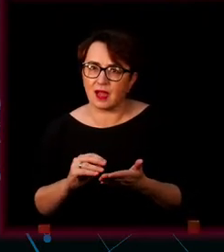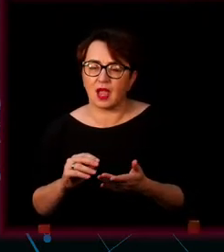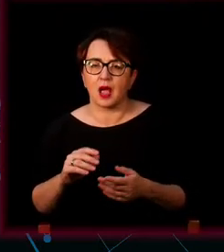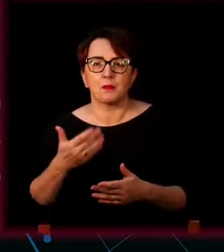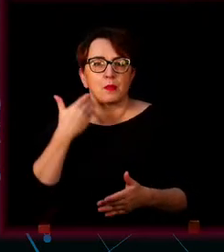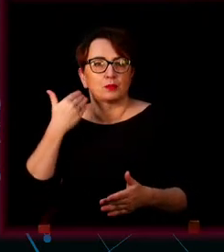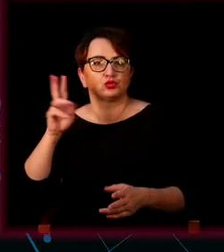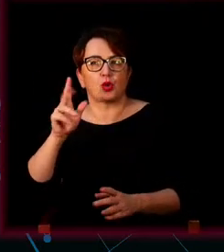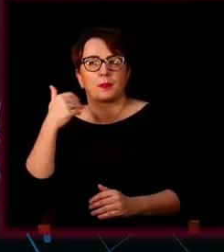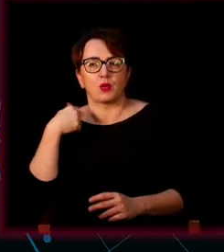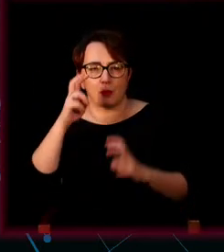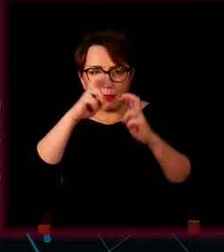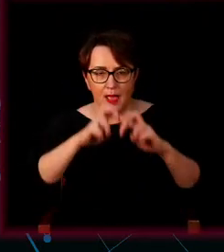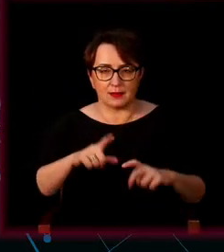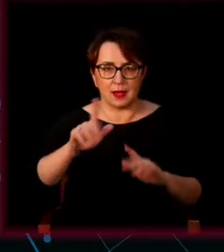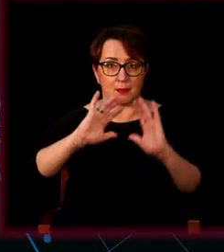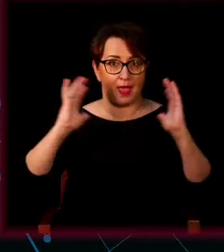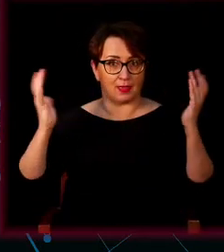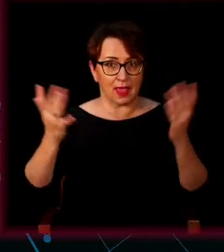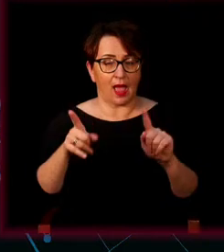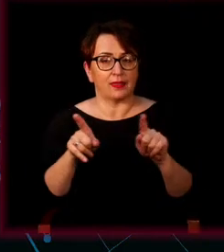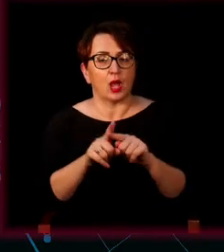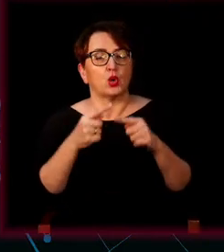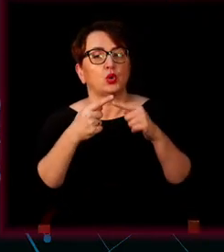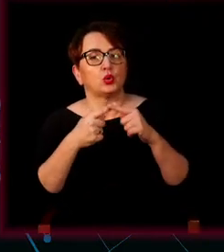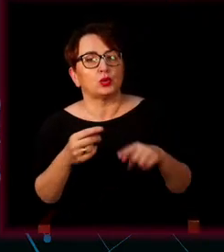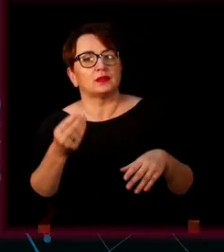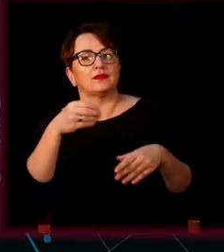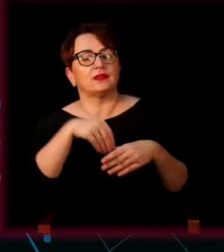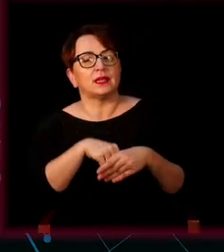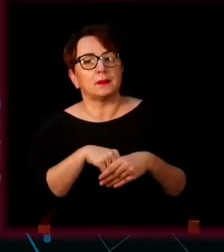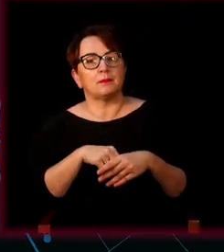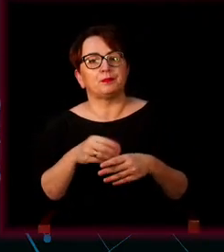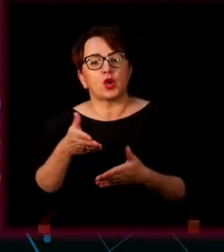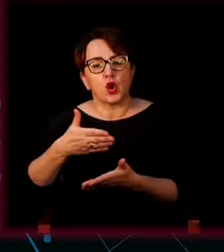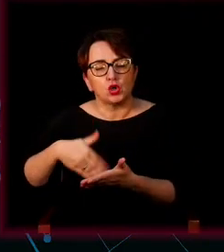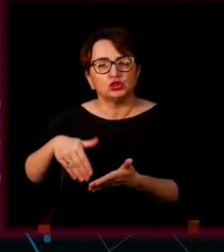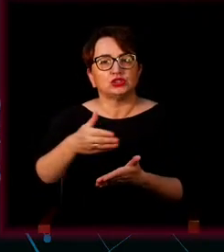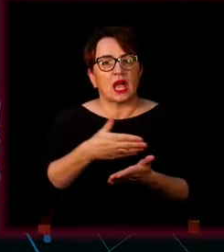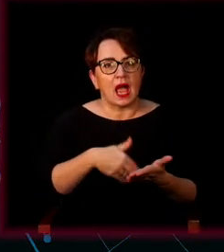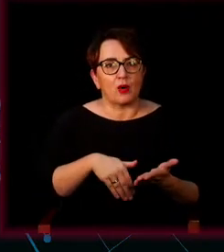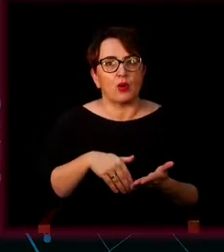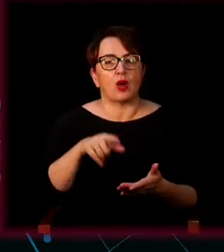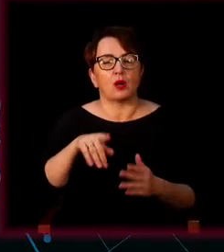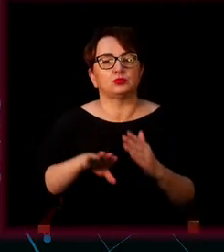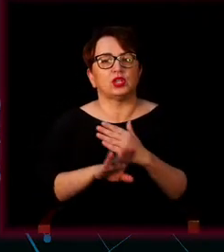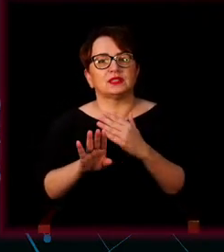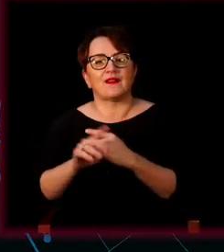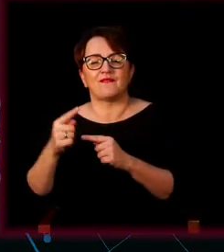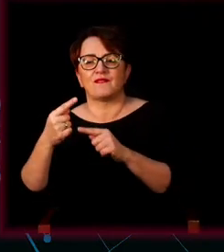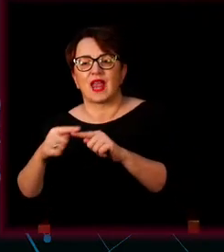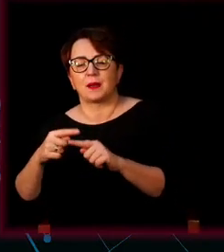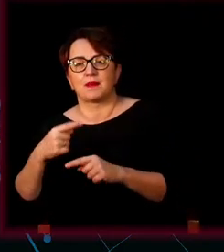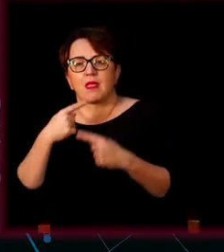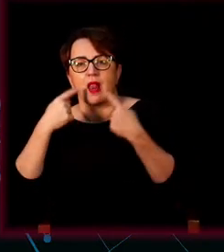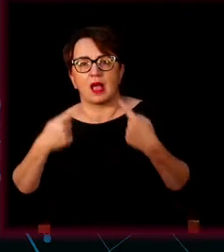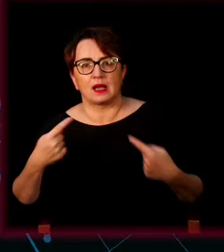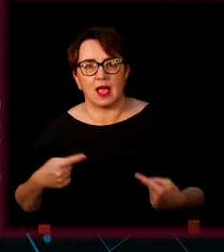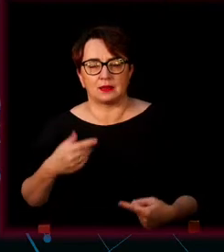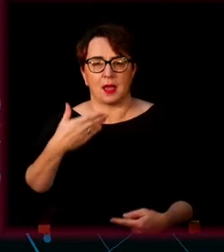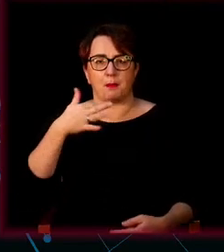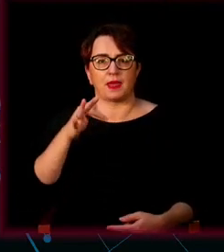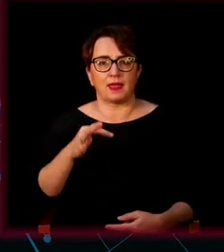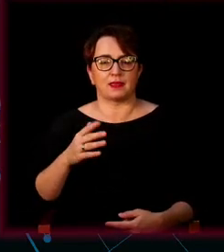tej planety, ale także fragment takimi krótkimi rozdziałami przedstawiającymi fragmenty legend,